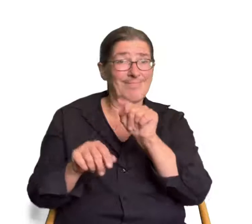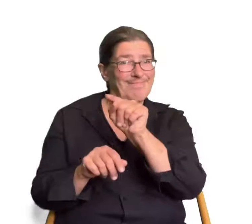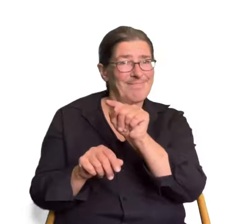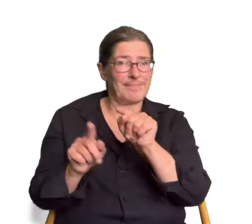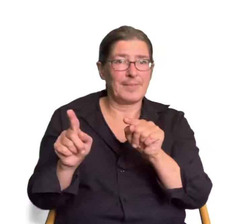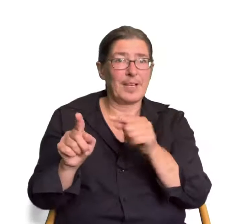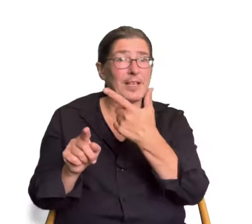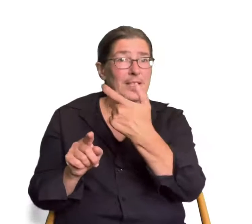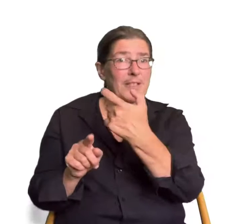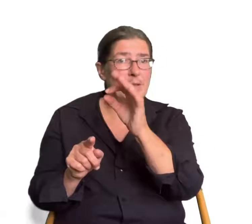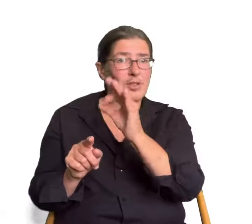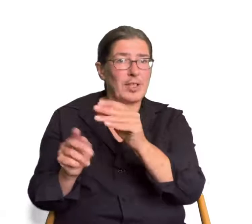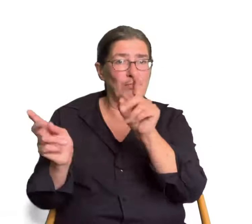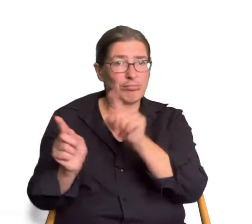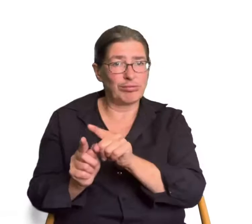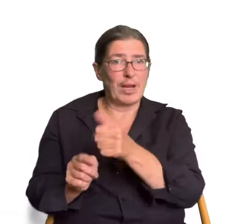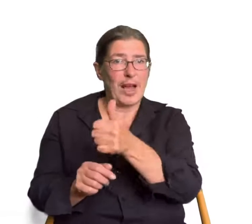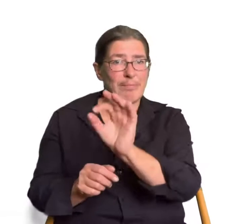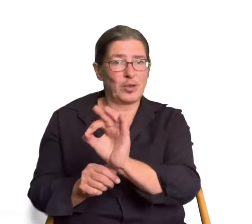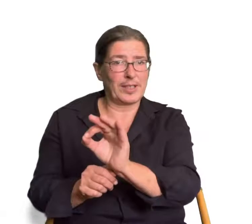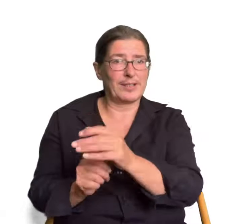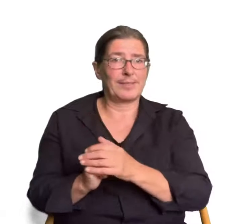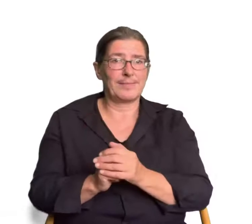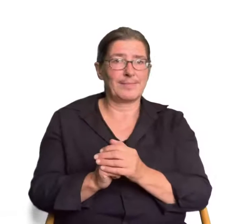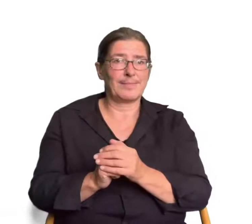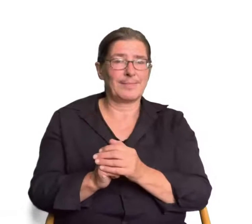Und ich muss von den 20% jetzt wieder runterrechnen auf 1%.